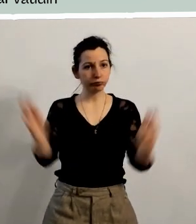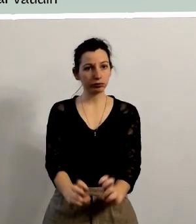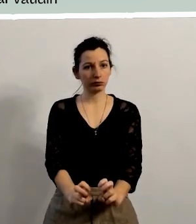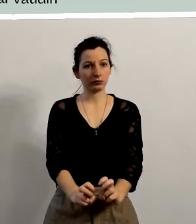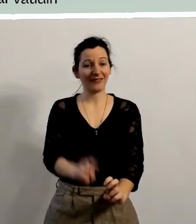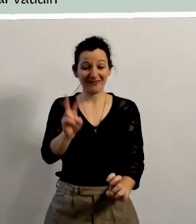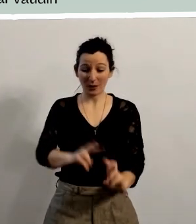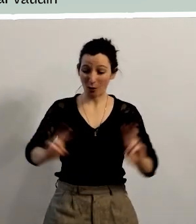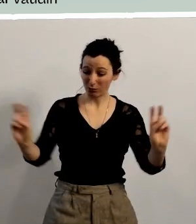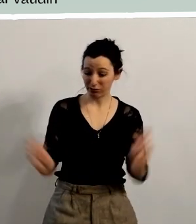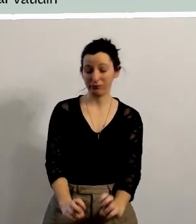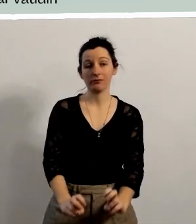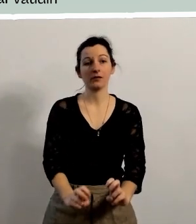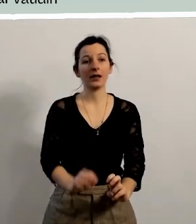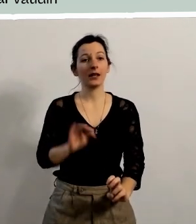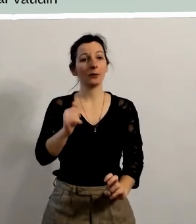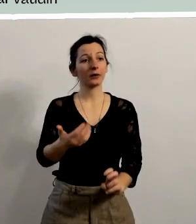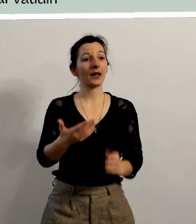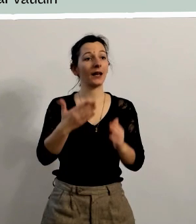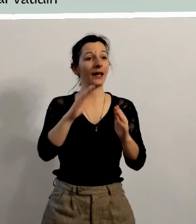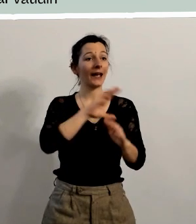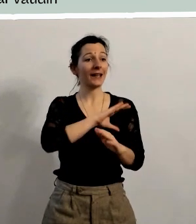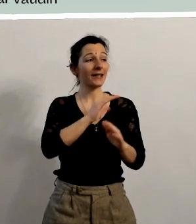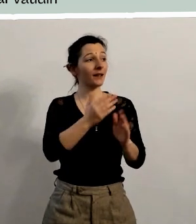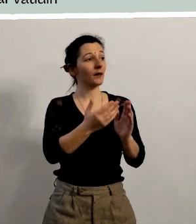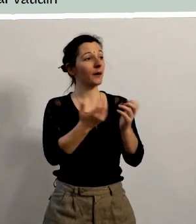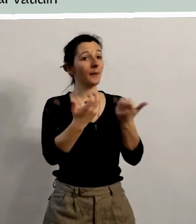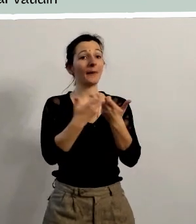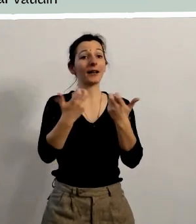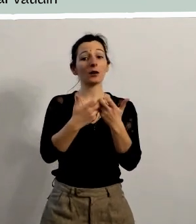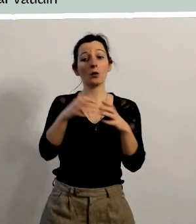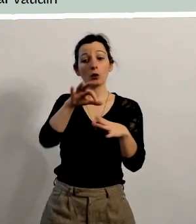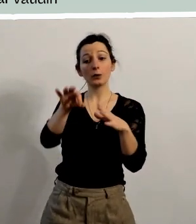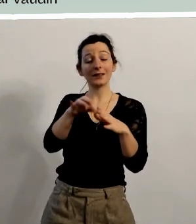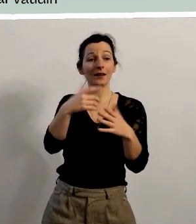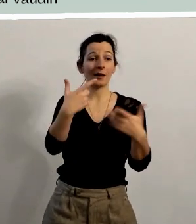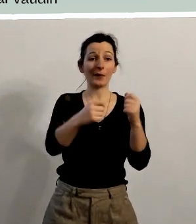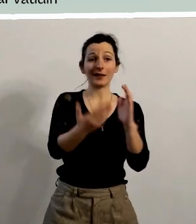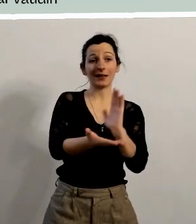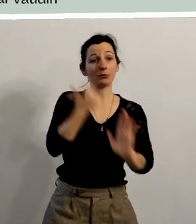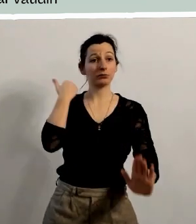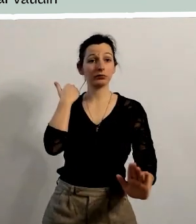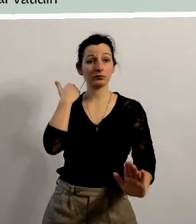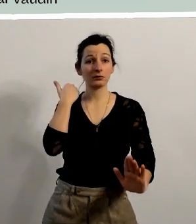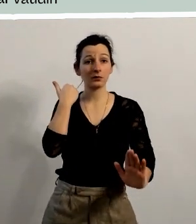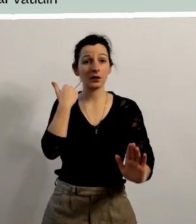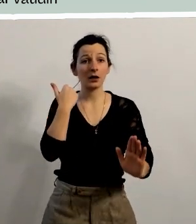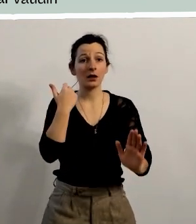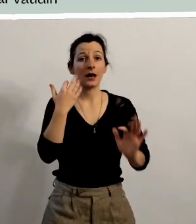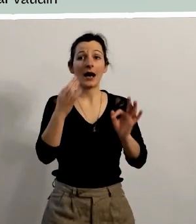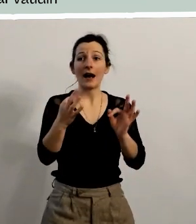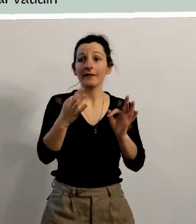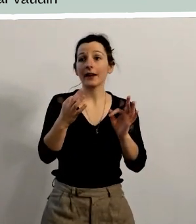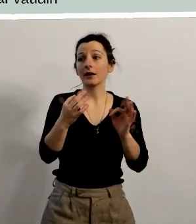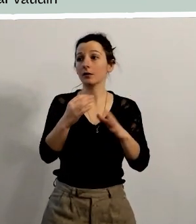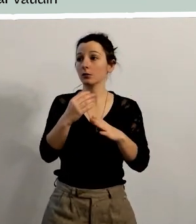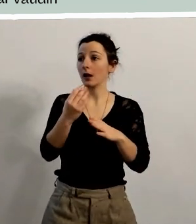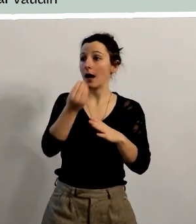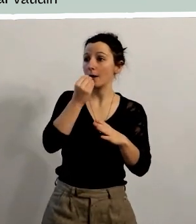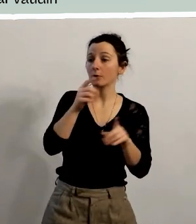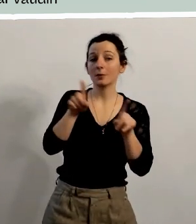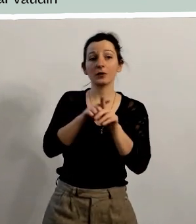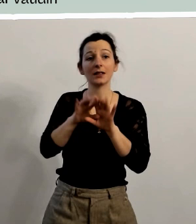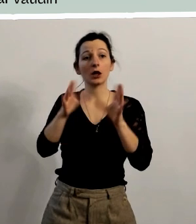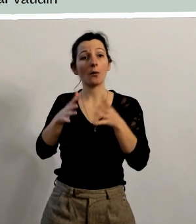va essayer d'éliminer le plastique dans notre cuisine. Pas forcément l'alimentation, mais aussi pour faire